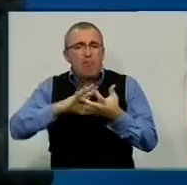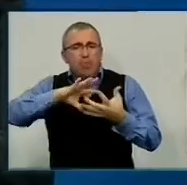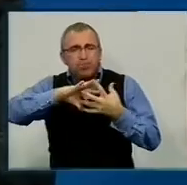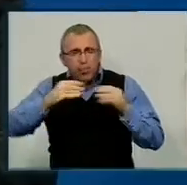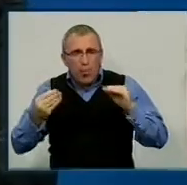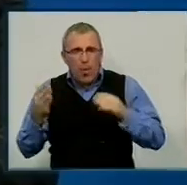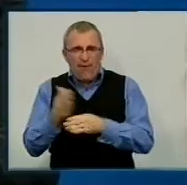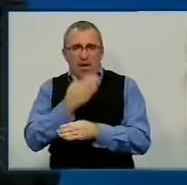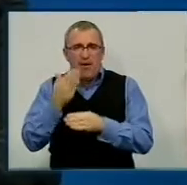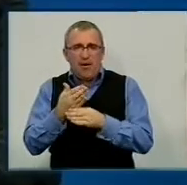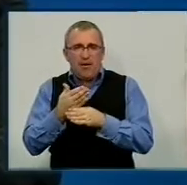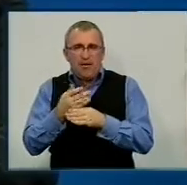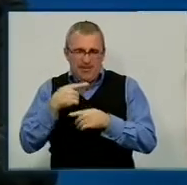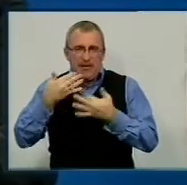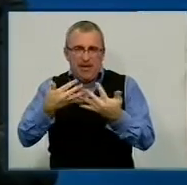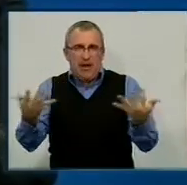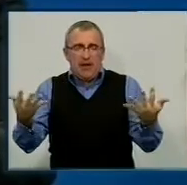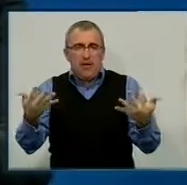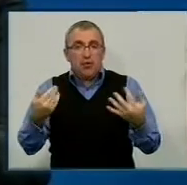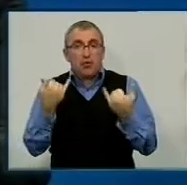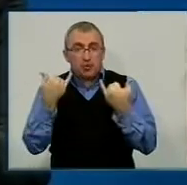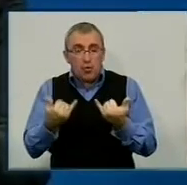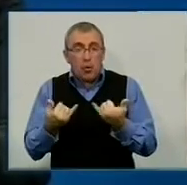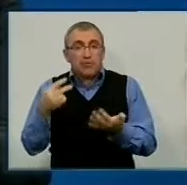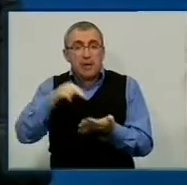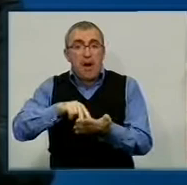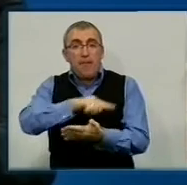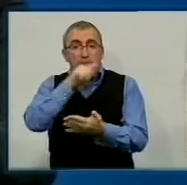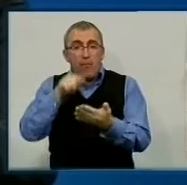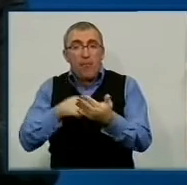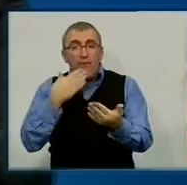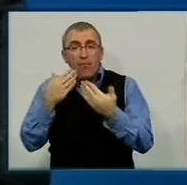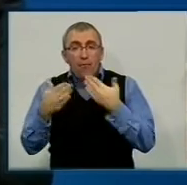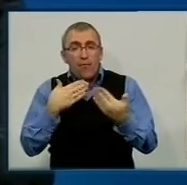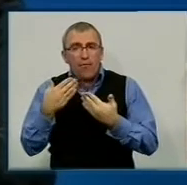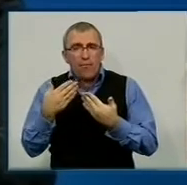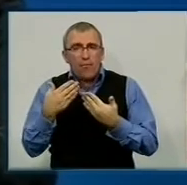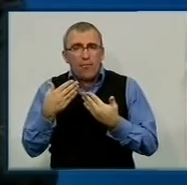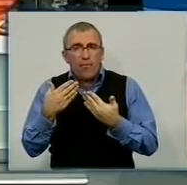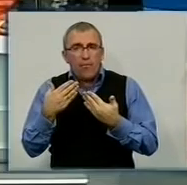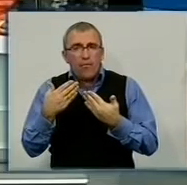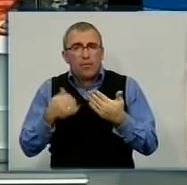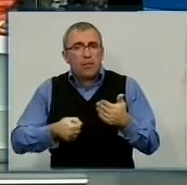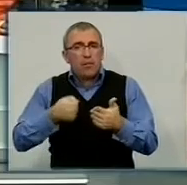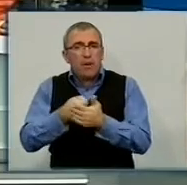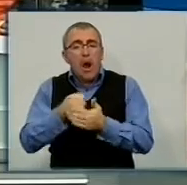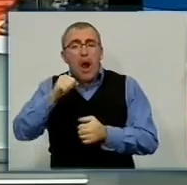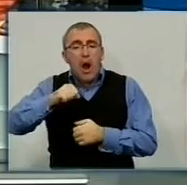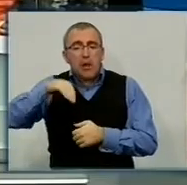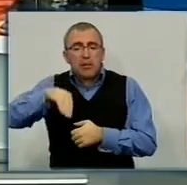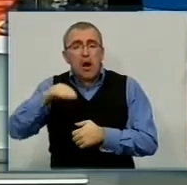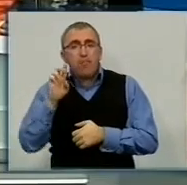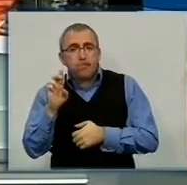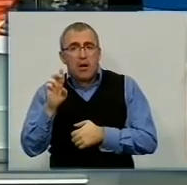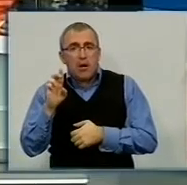так далі І так далі так от сьогодні стало питання наприклад по відношенню до АТП наш до атбсь